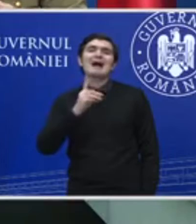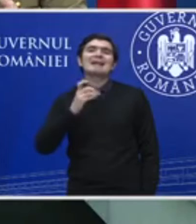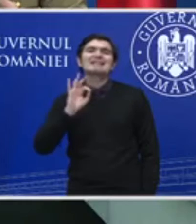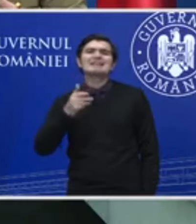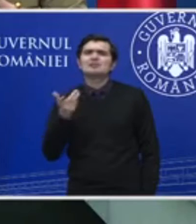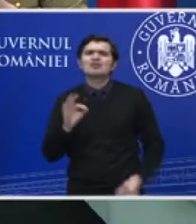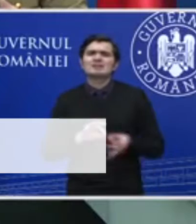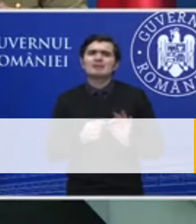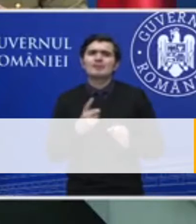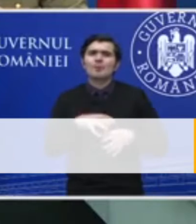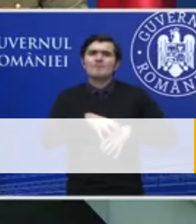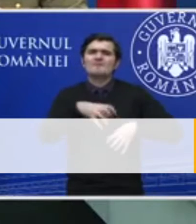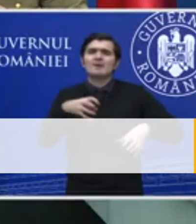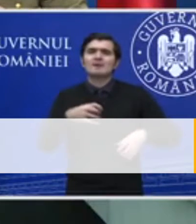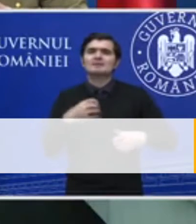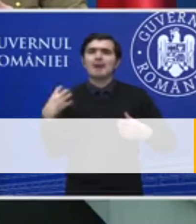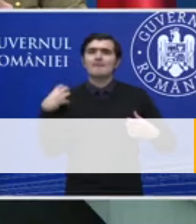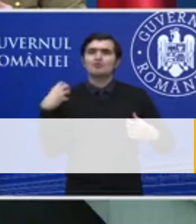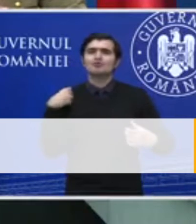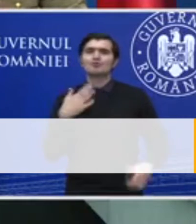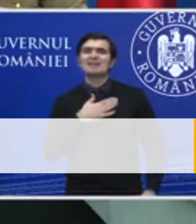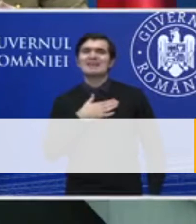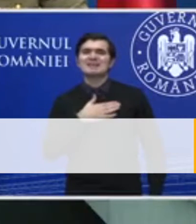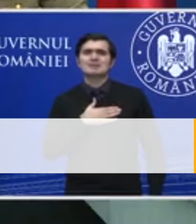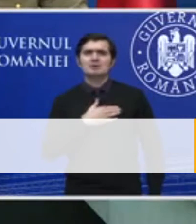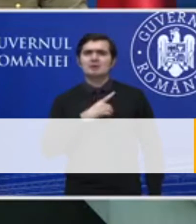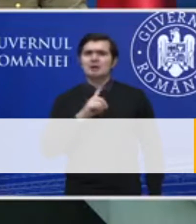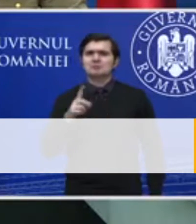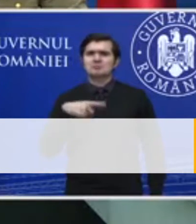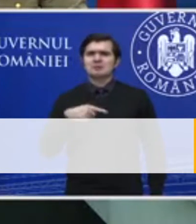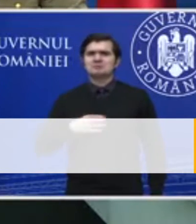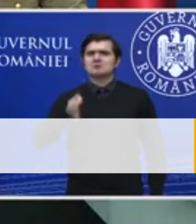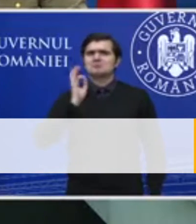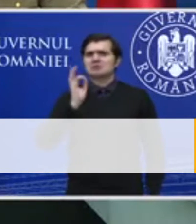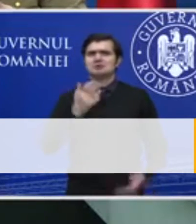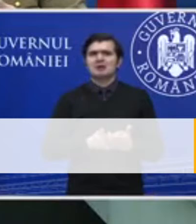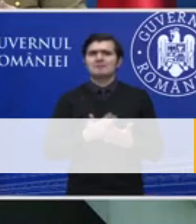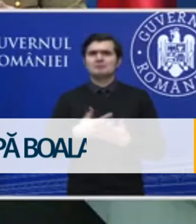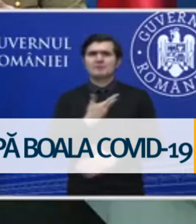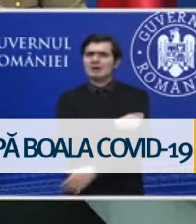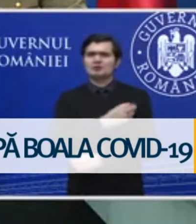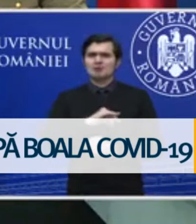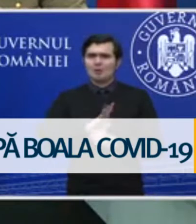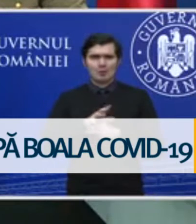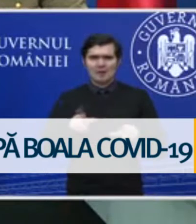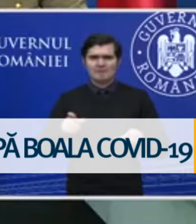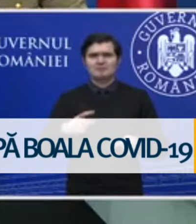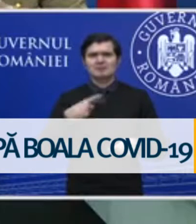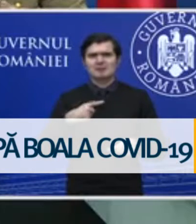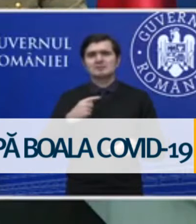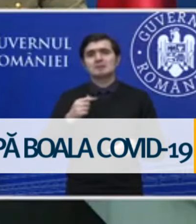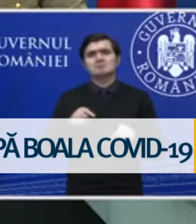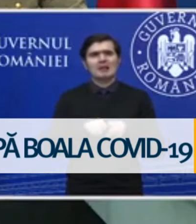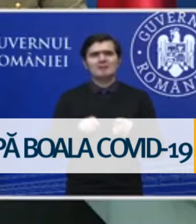miocardita este o inflamație a mușchiului cardiac care nu este specifică vaccinării împotriva COVID-19. Ea este regăsită ca